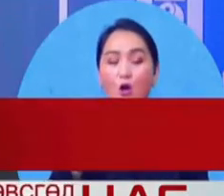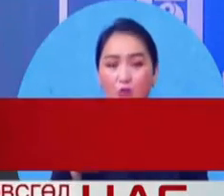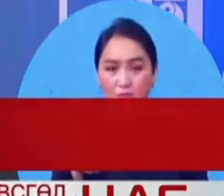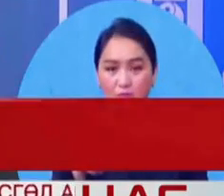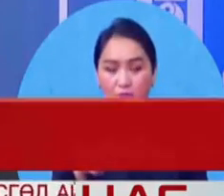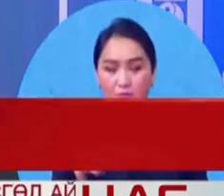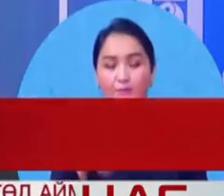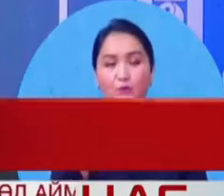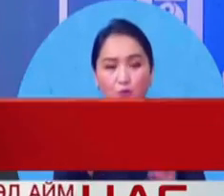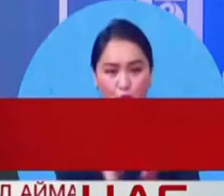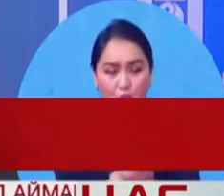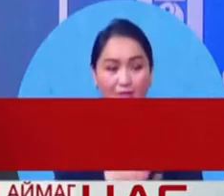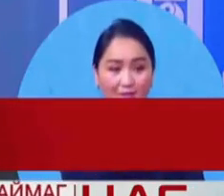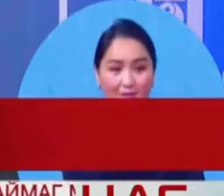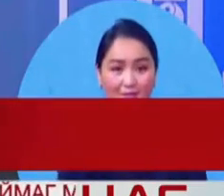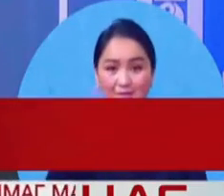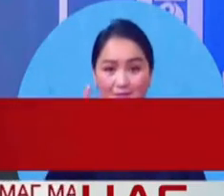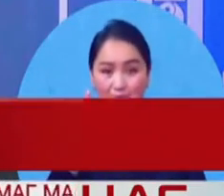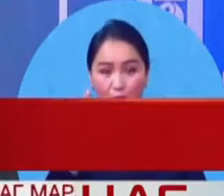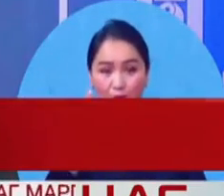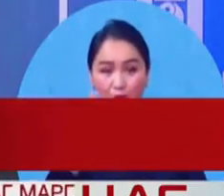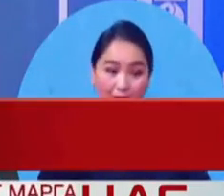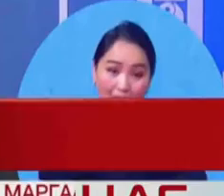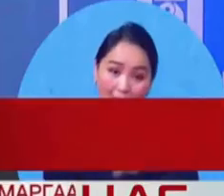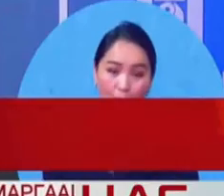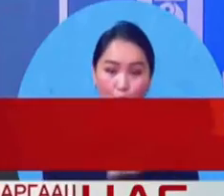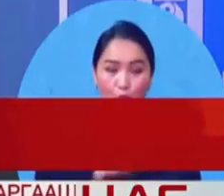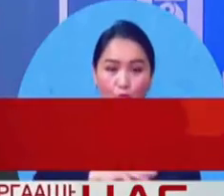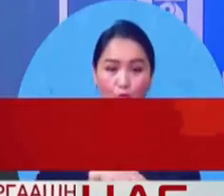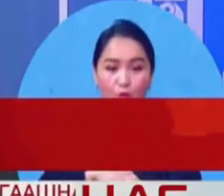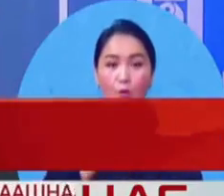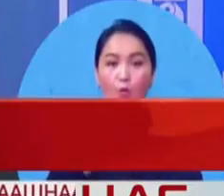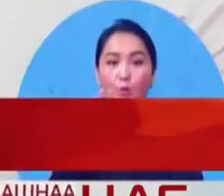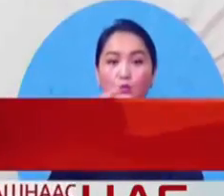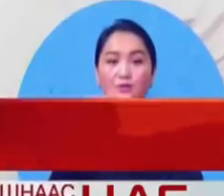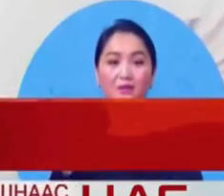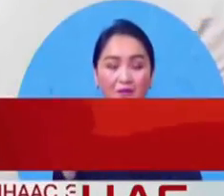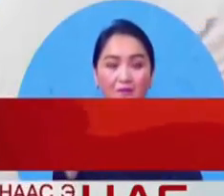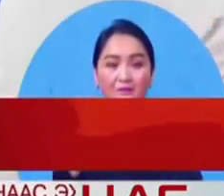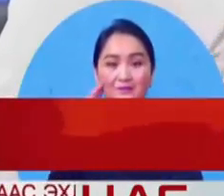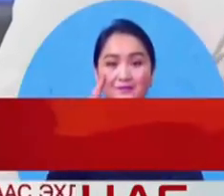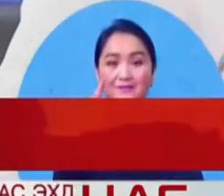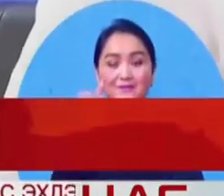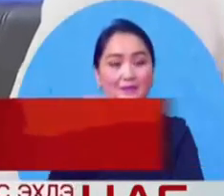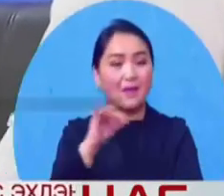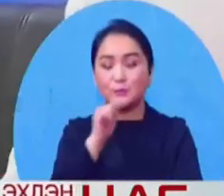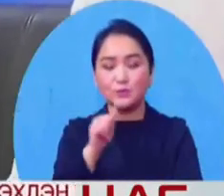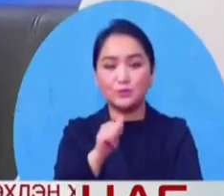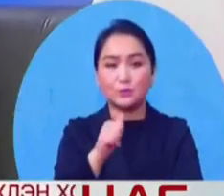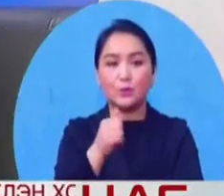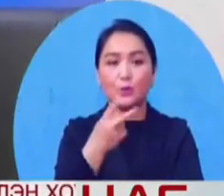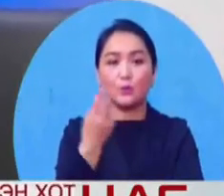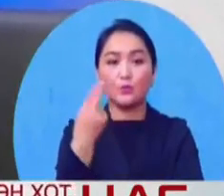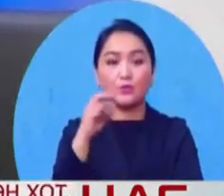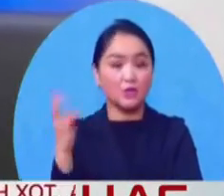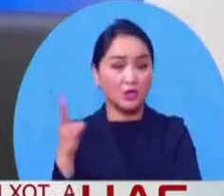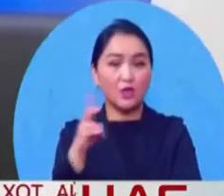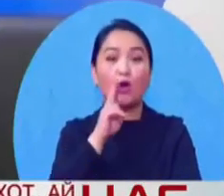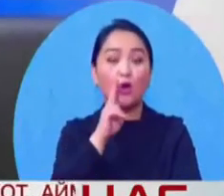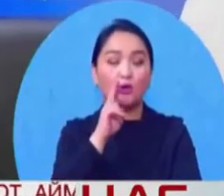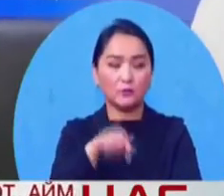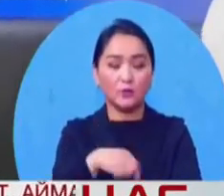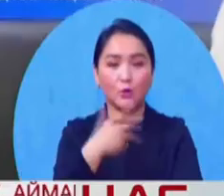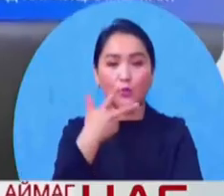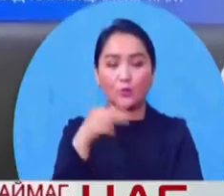нар энэ намар үдийн хоол өгч, үдийн цай биш үдийн хоол өгч. Тийм учраас энэ шаардлагатай байгаа хөрөнгө оруулалтууд нийт 23 тэрбум орчим